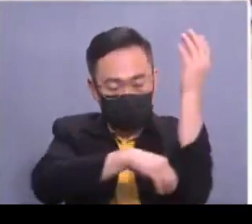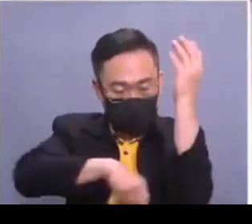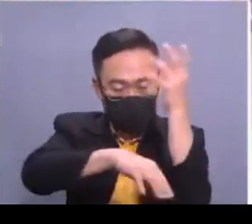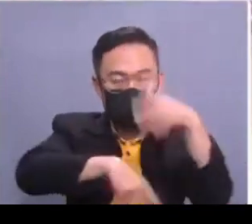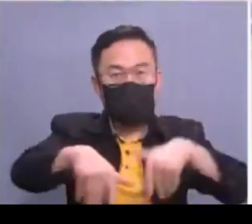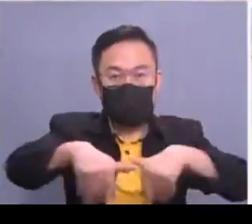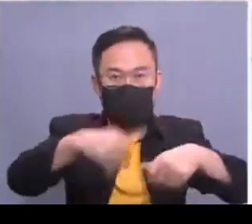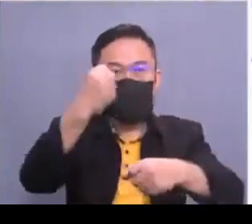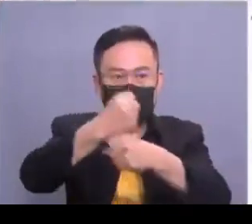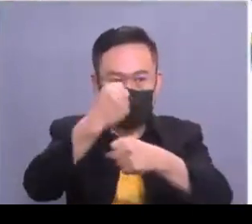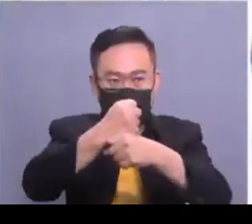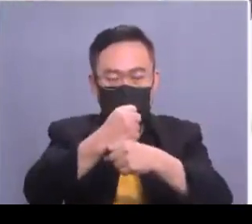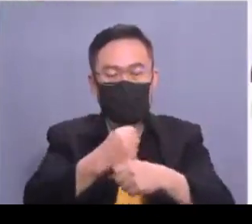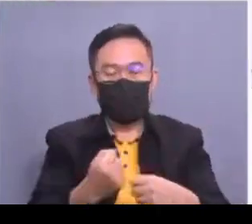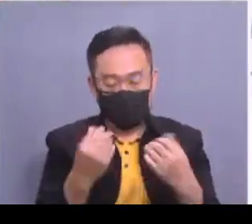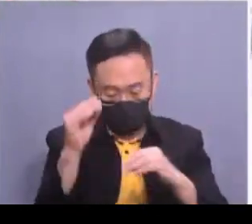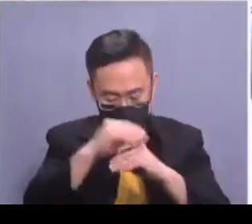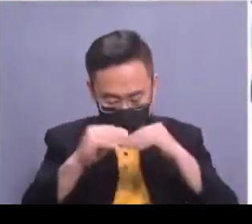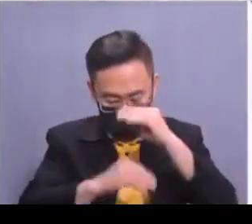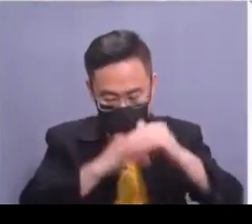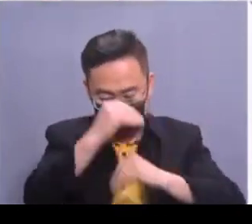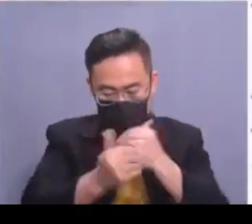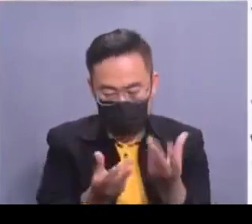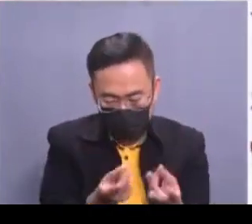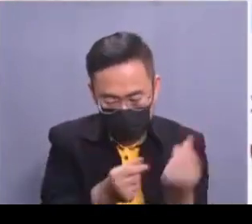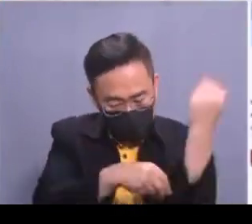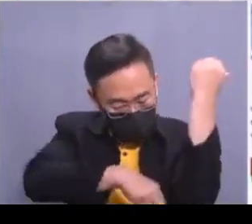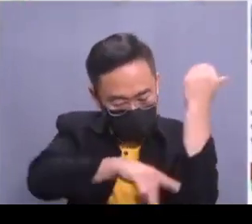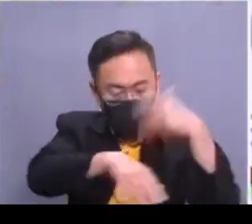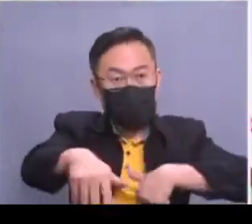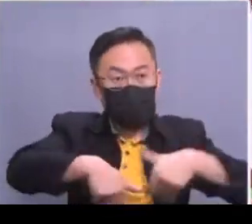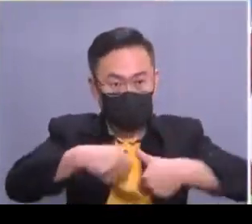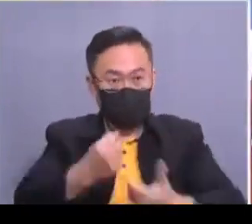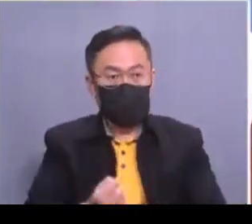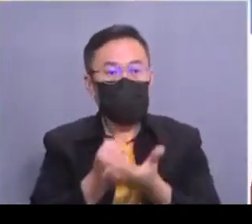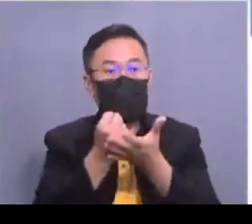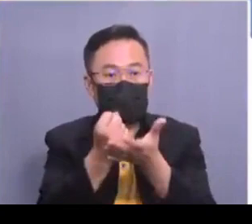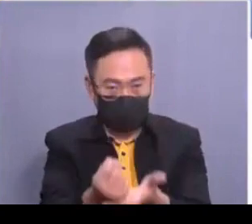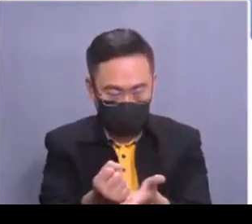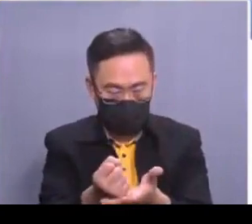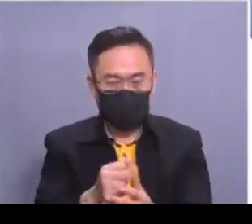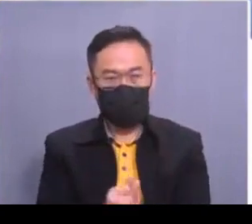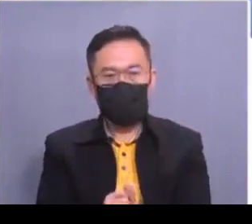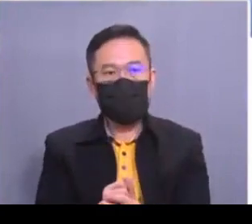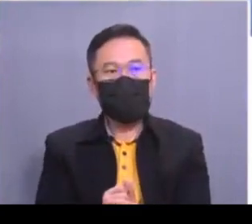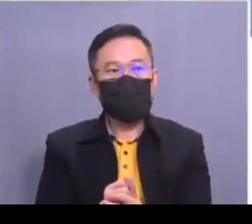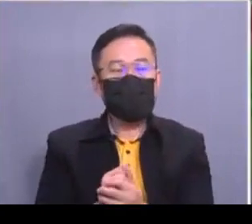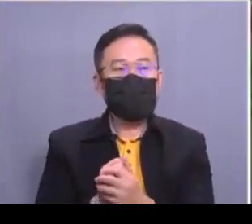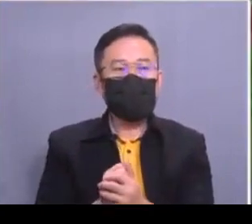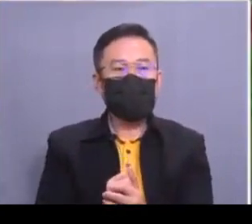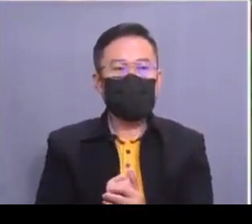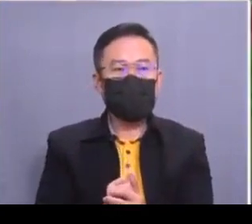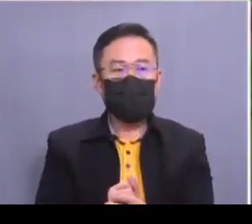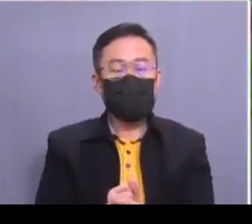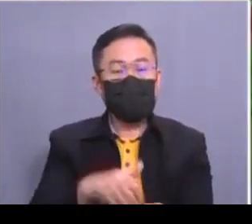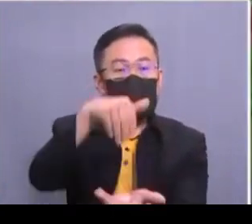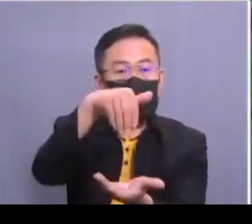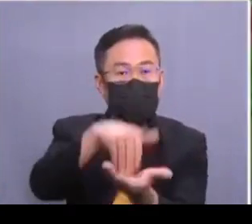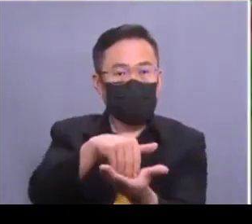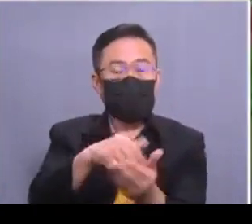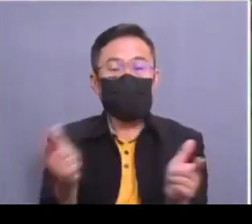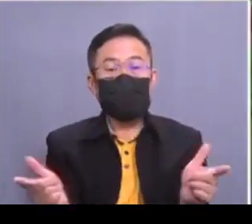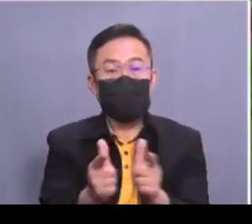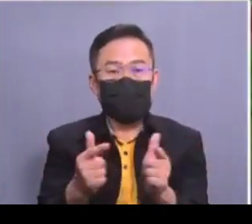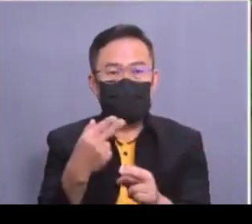พัฒนาธุรกิจดินปุ๋ยชุมชนจึงเกิดขึ้นตามมาเพื่อตั้งต้นให้เป็นหลักเป็นฐานทันทีเพราะศูนย์สดปช.